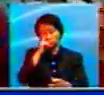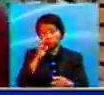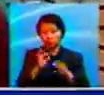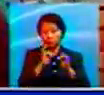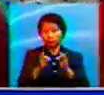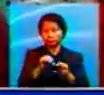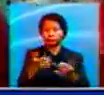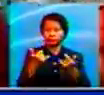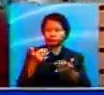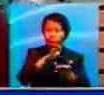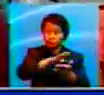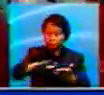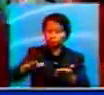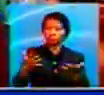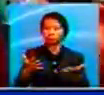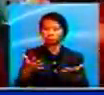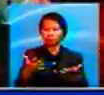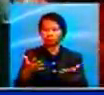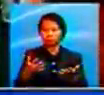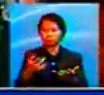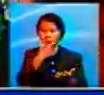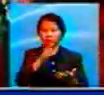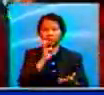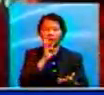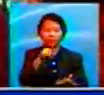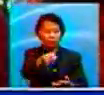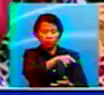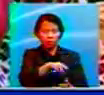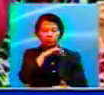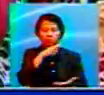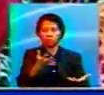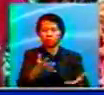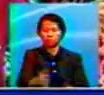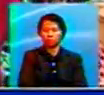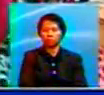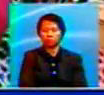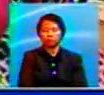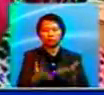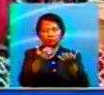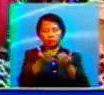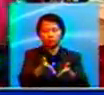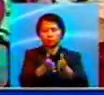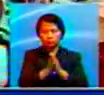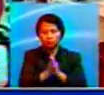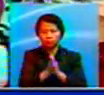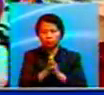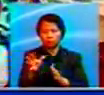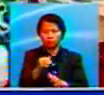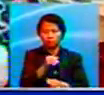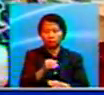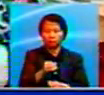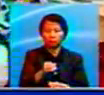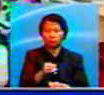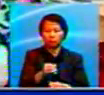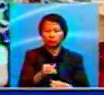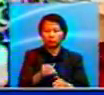dia kamu lato ke apa itu, kalau tak pakai air di bawah itu. Nak metuk lah, tak sewi ambil dah lah, balok tu nya